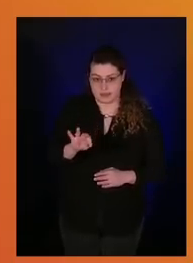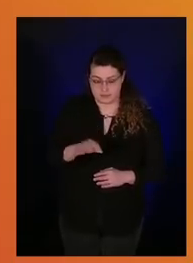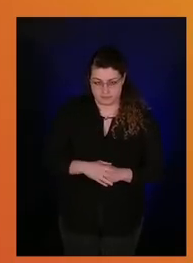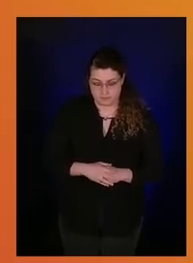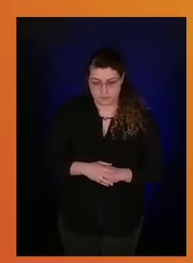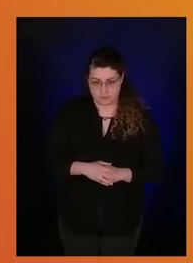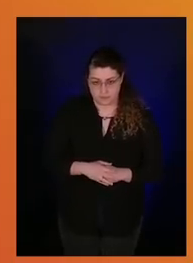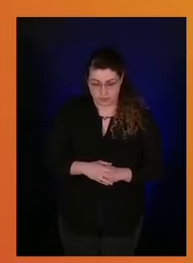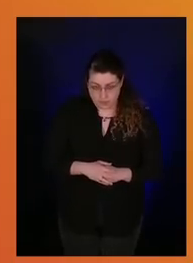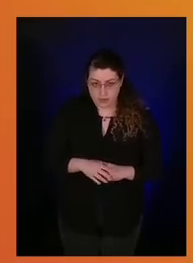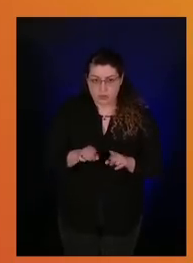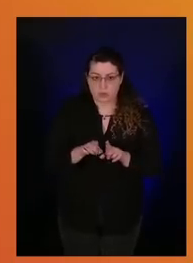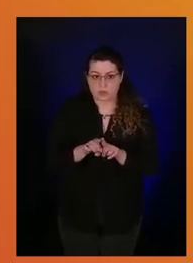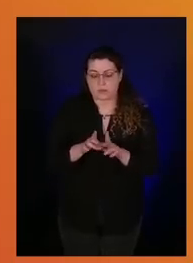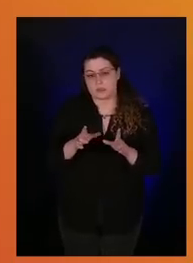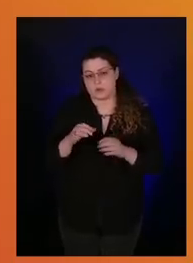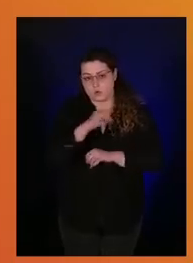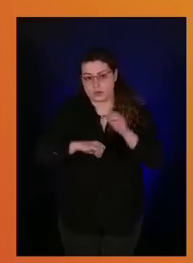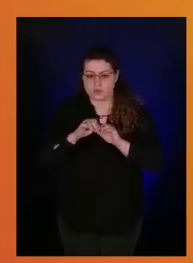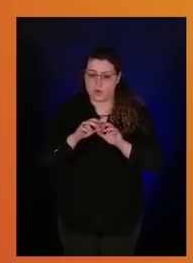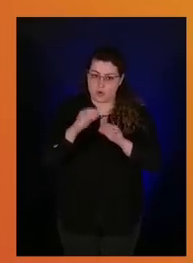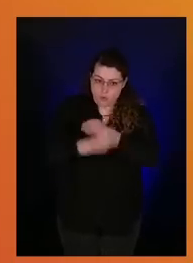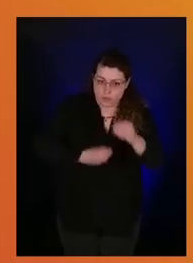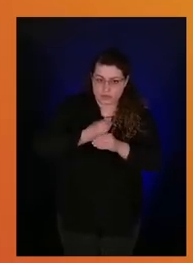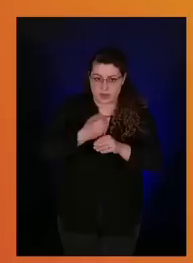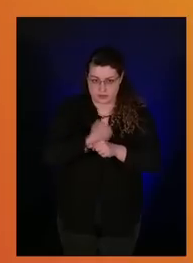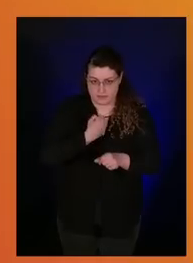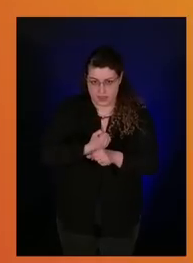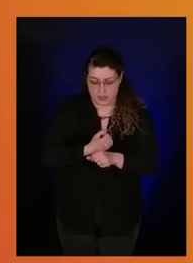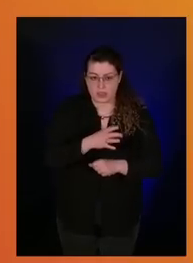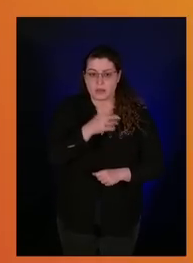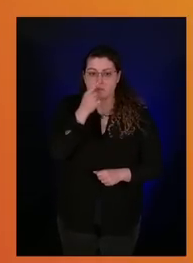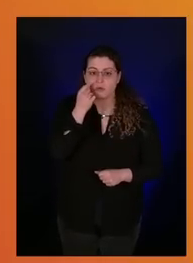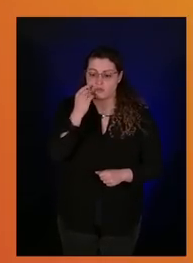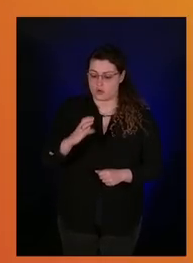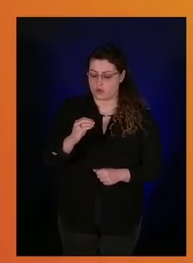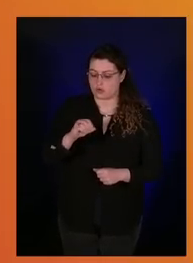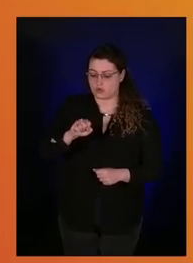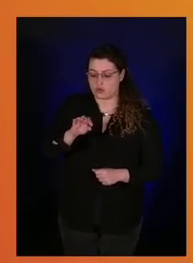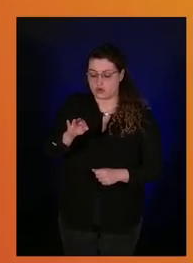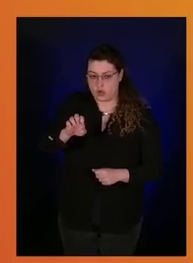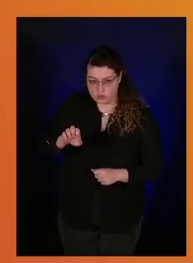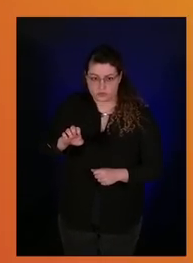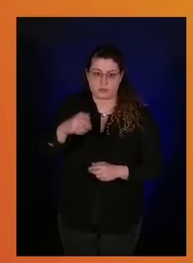Pour l'OIT, l'Organisation internationale du travail, on accueille Cosme Cyril, qui en est le directeur.